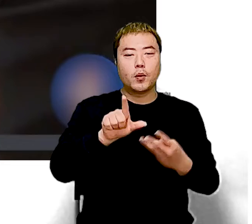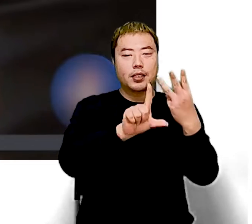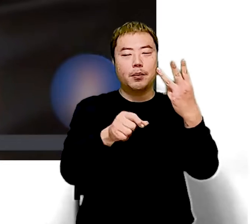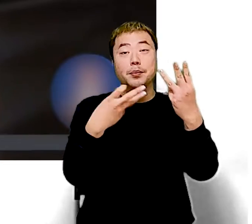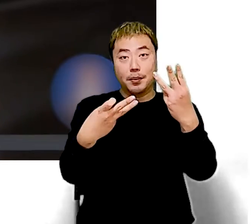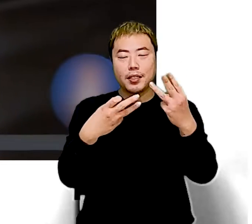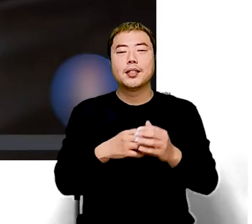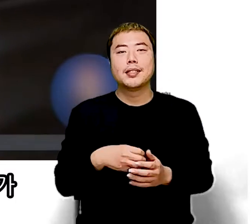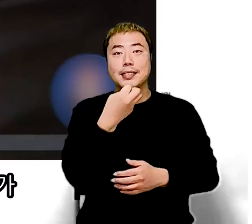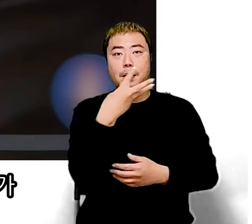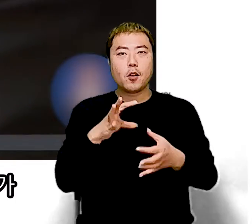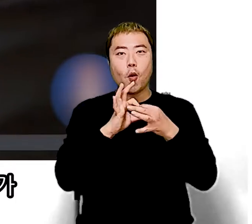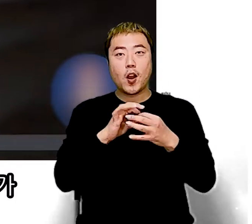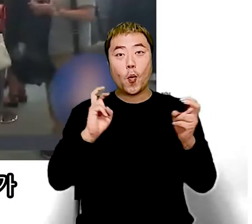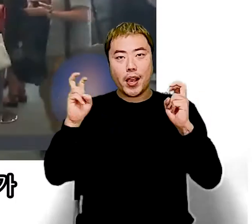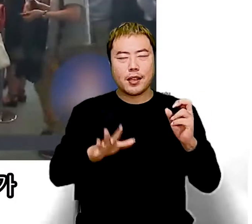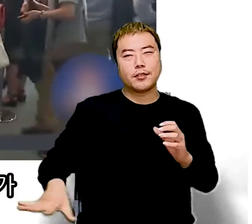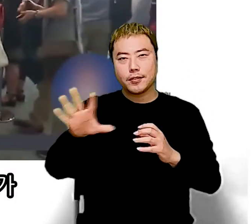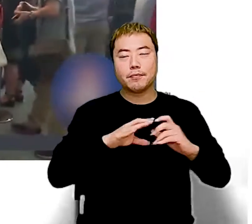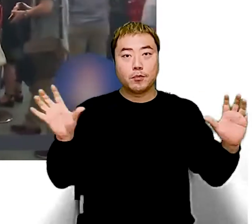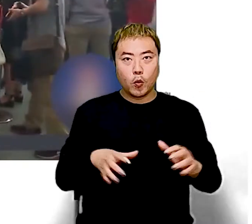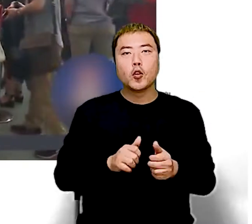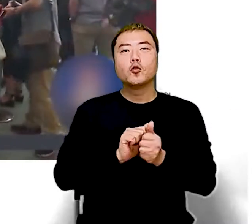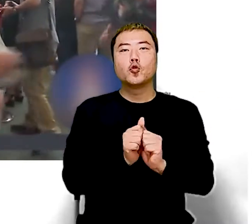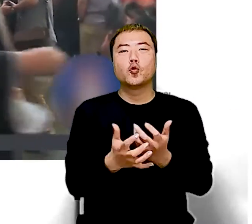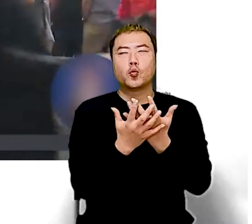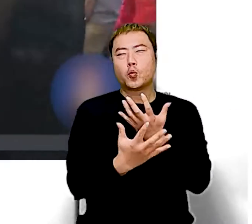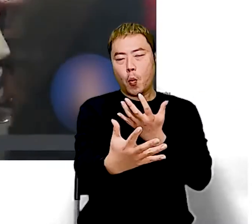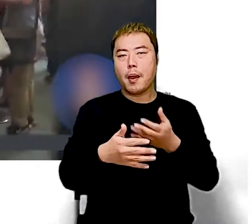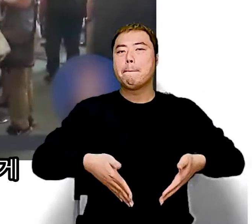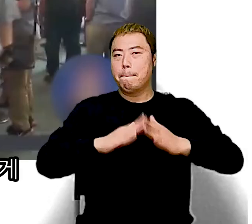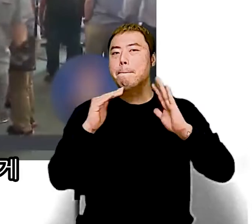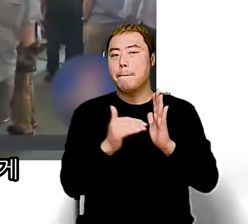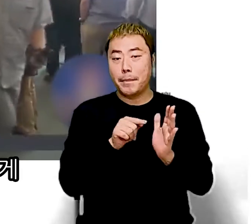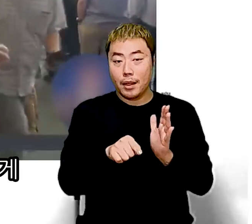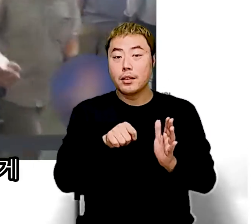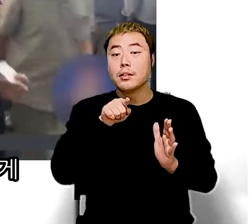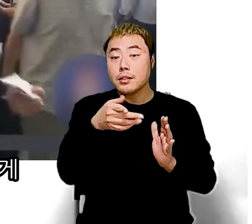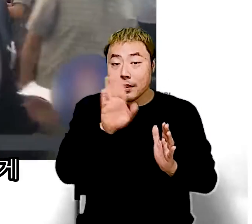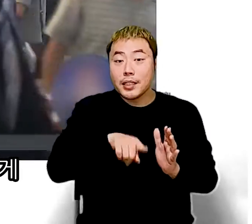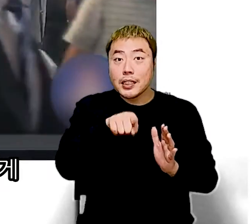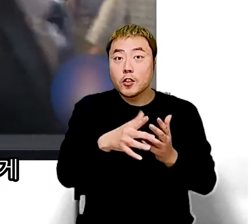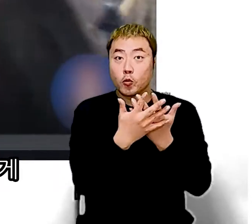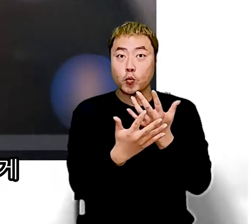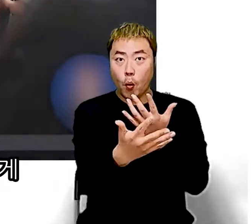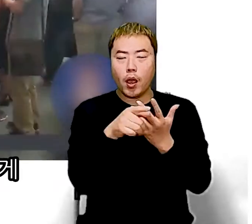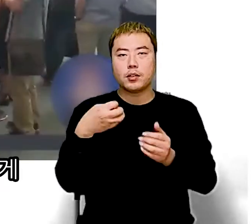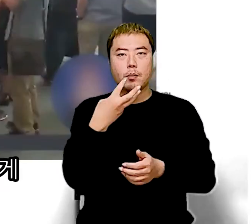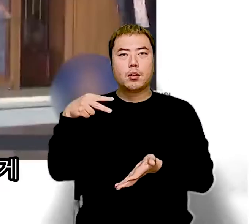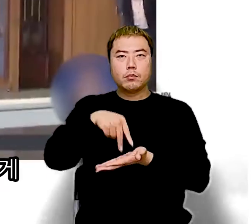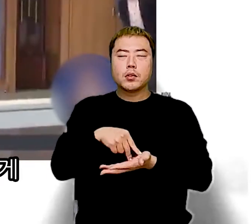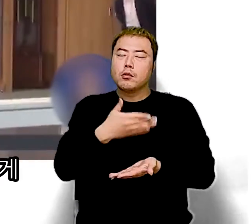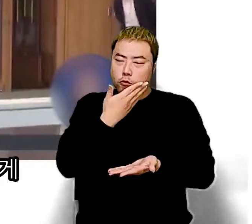2015년 3월 13일 삼성 계열사의 주주총회가 한꺼번에 열립니다. 근데 이 주총,